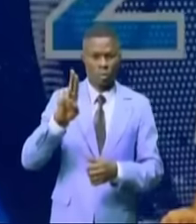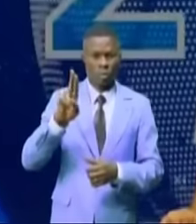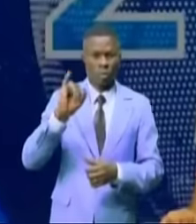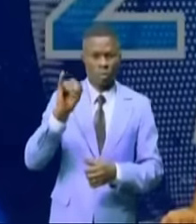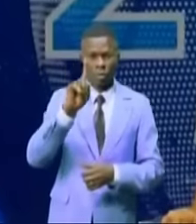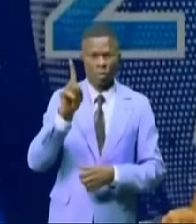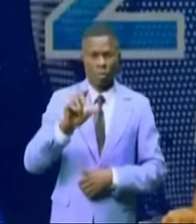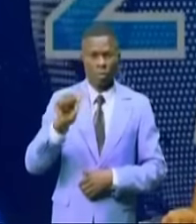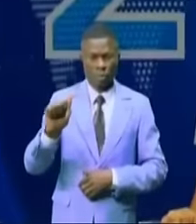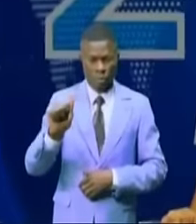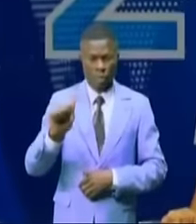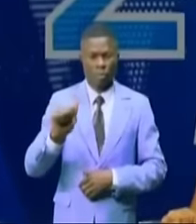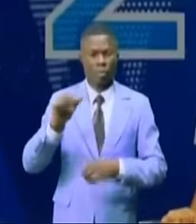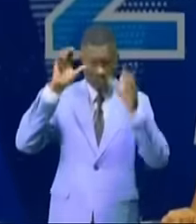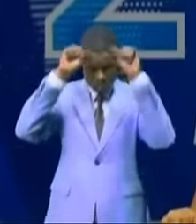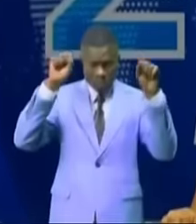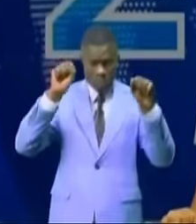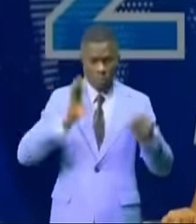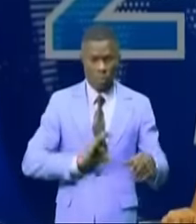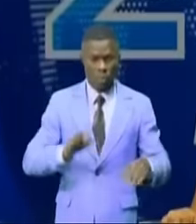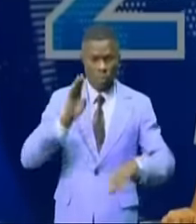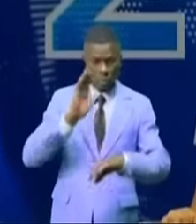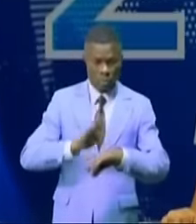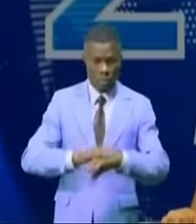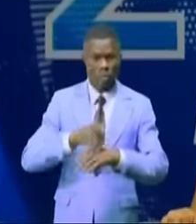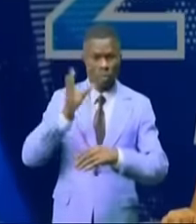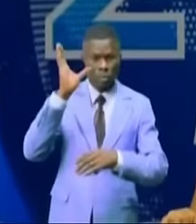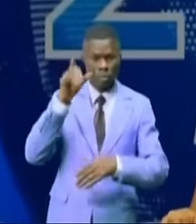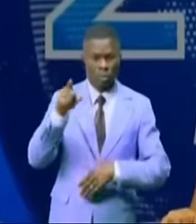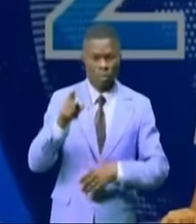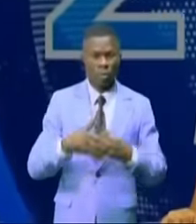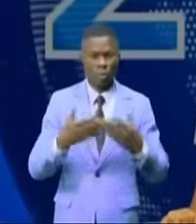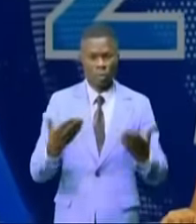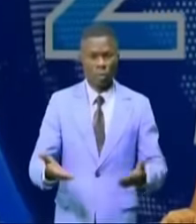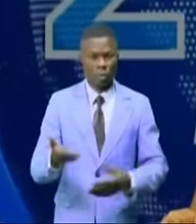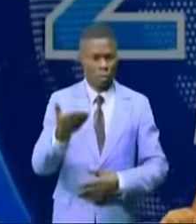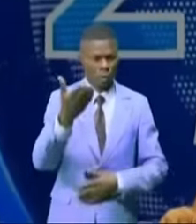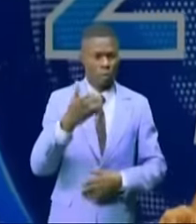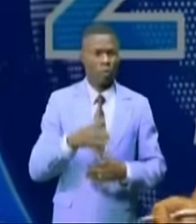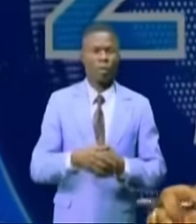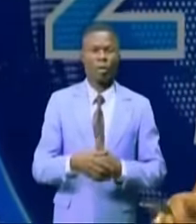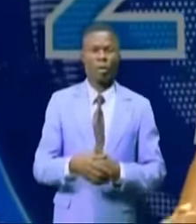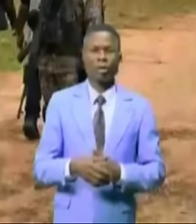à regarder comment s'est passée l'arrivée du président de la République.